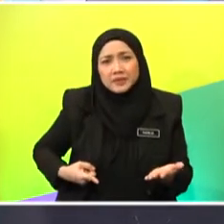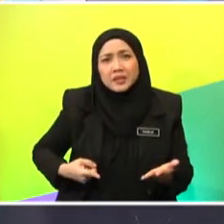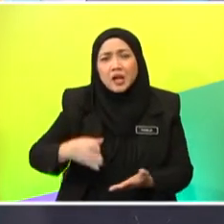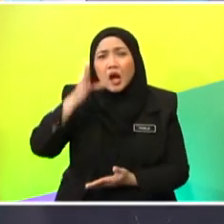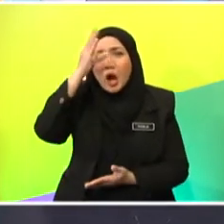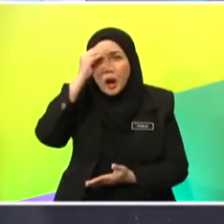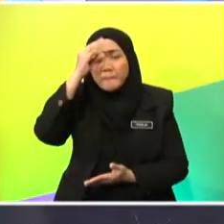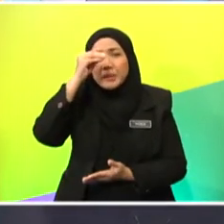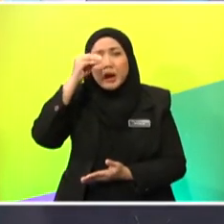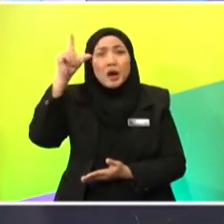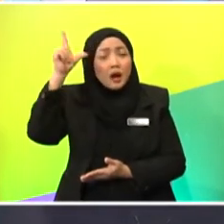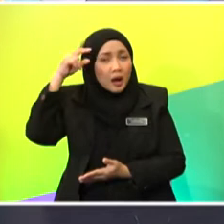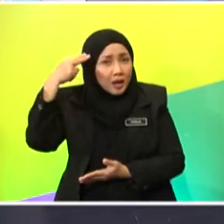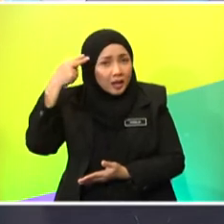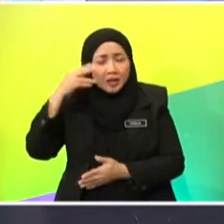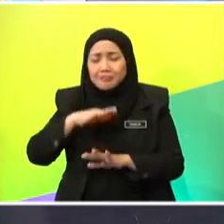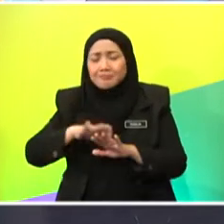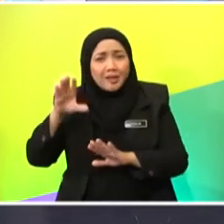Pahlawan afrogie